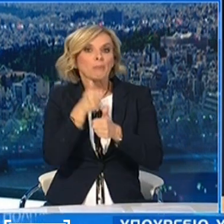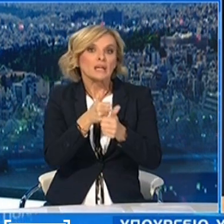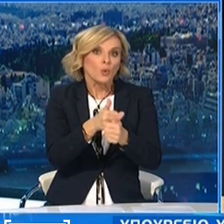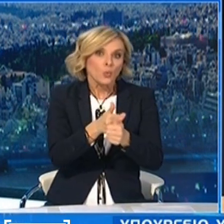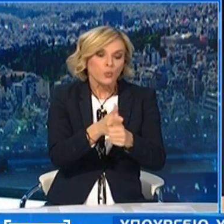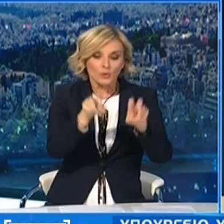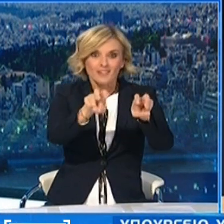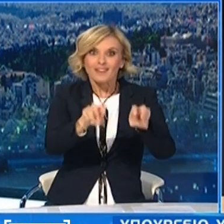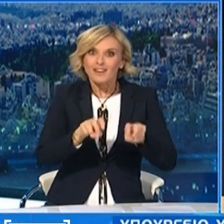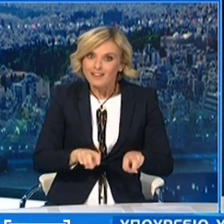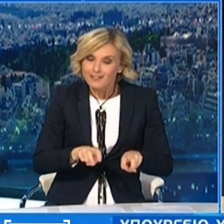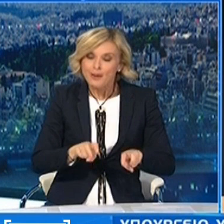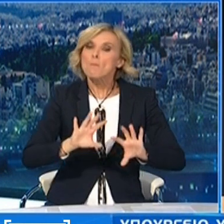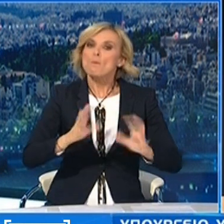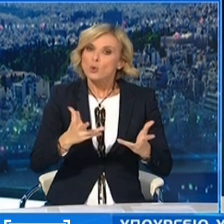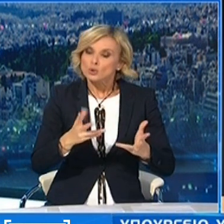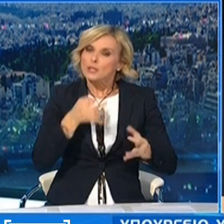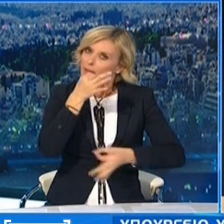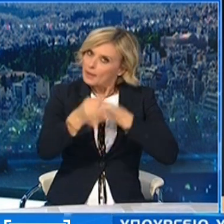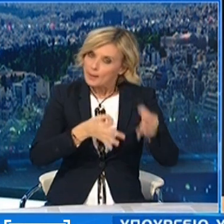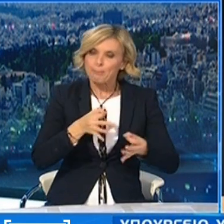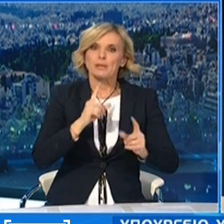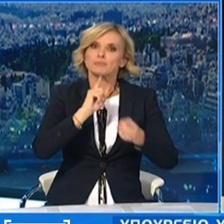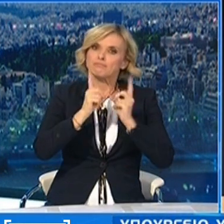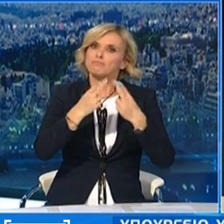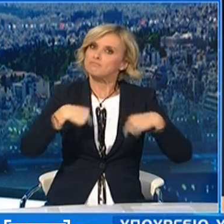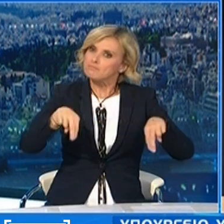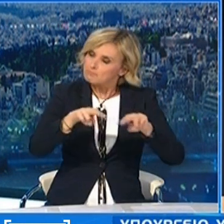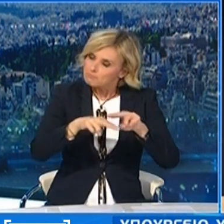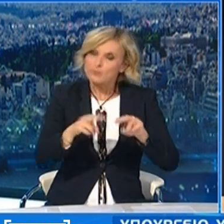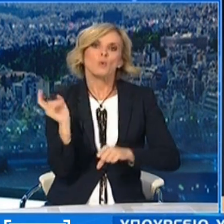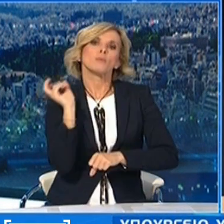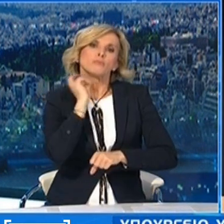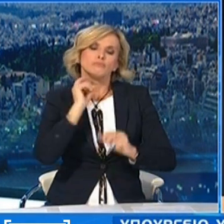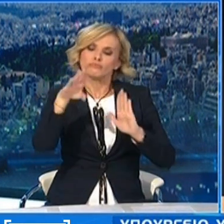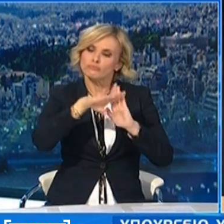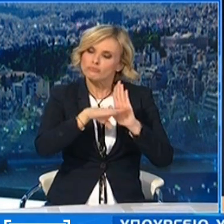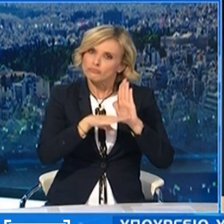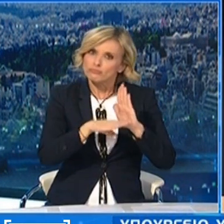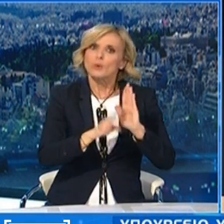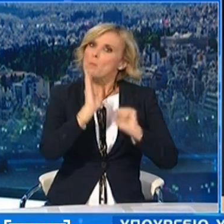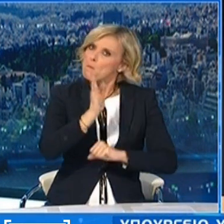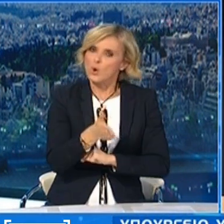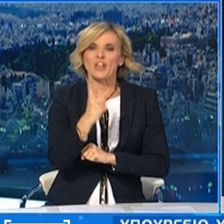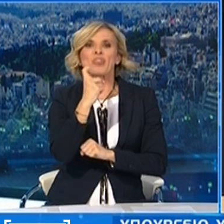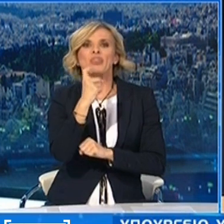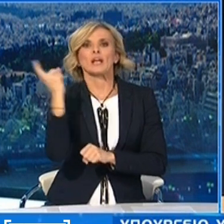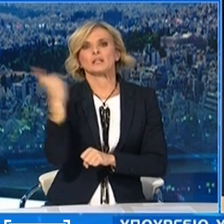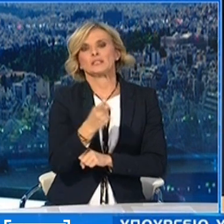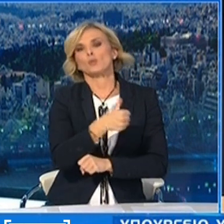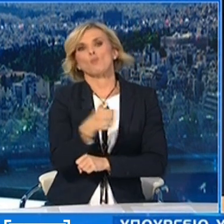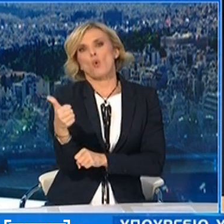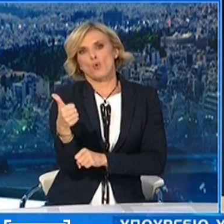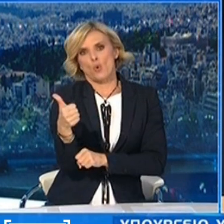είναι απαραίτητο να τηρούμε για να προασπίσουμε τη δημόσια υγεία, αλλά και με πρωτόκολλα και κανόνες που δεν αφήνουν κανένα περιθώριο, δεν